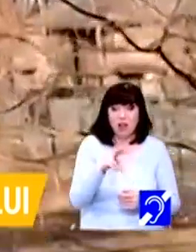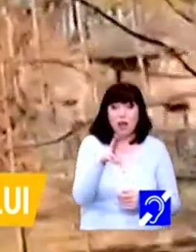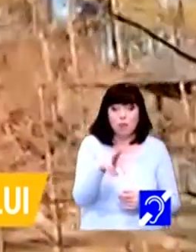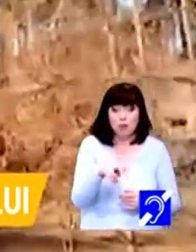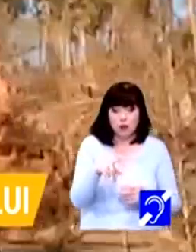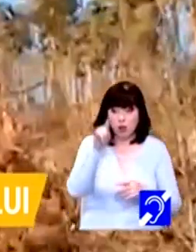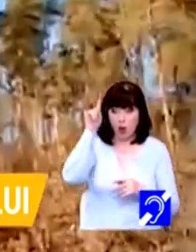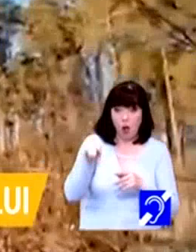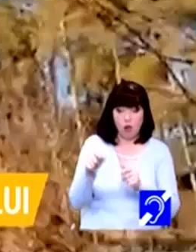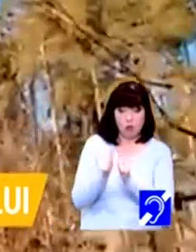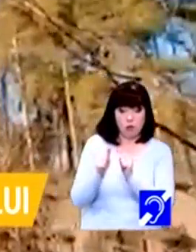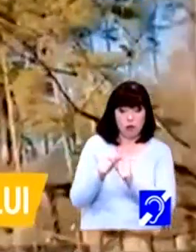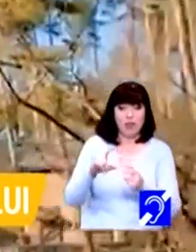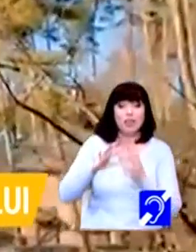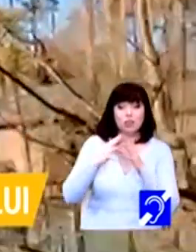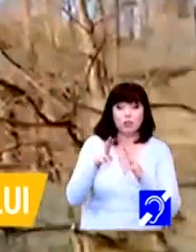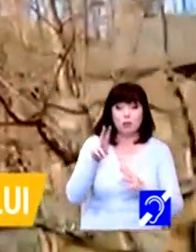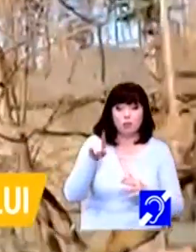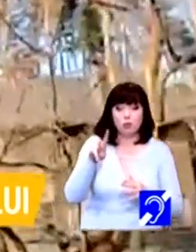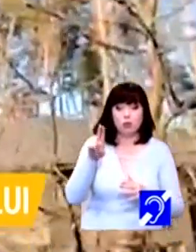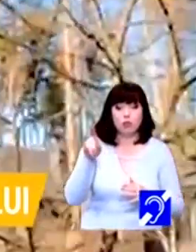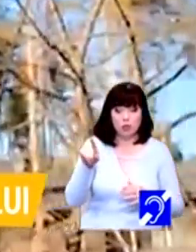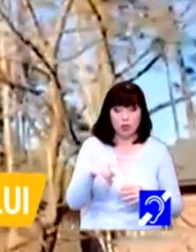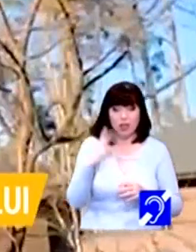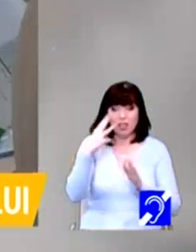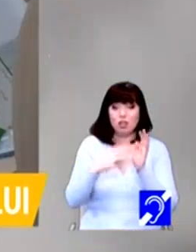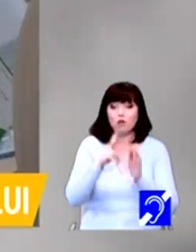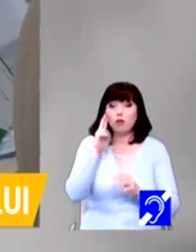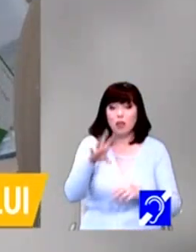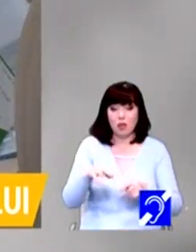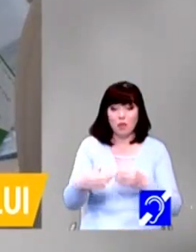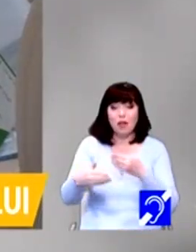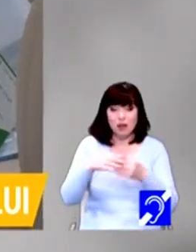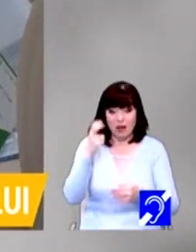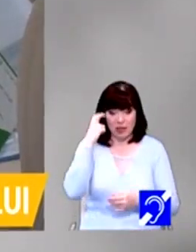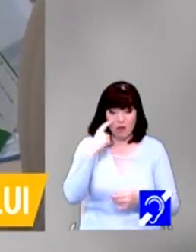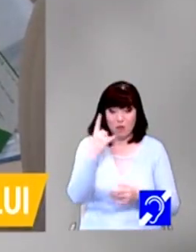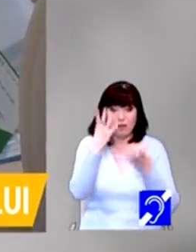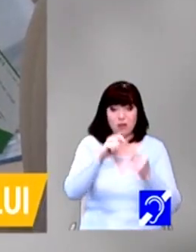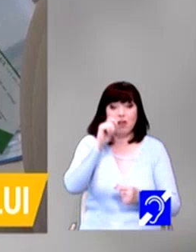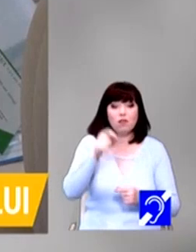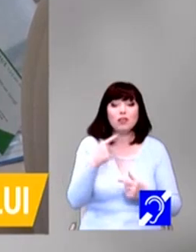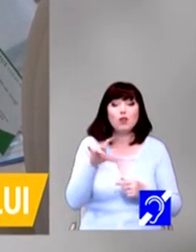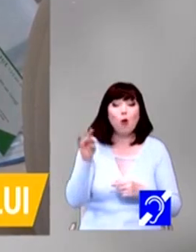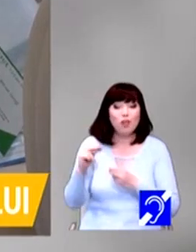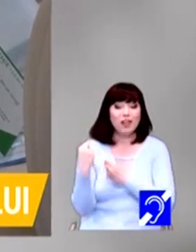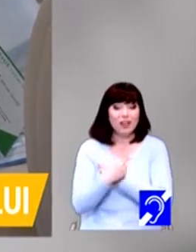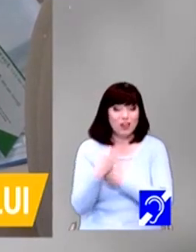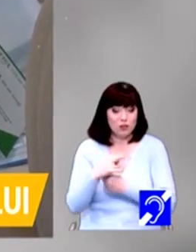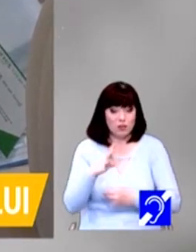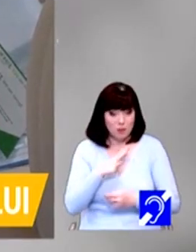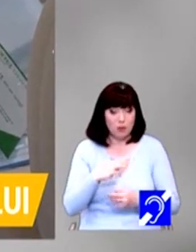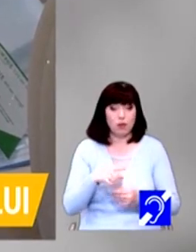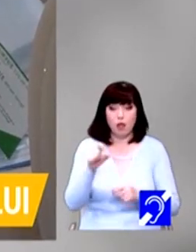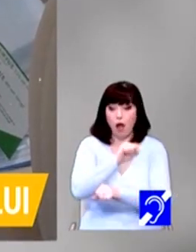peste geam, se află în satul Plutâ, la doar 38 de kilometri de Kiev. În prima zi de război, clinica unde se trata și-a asistat